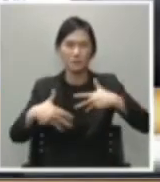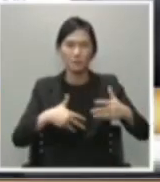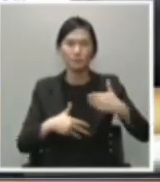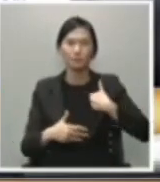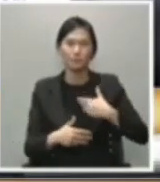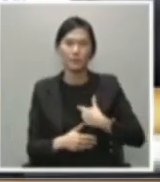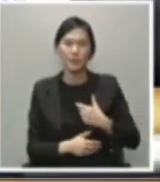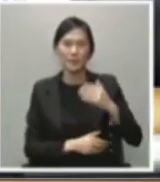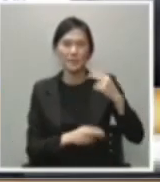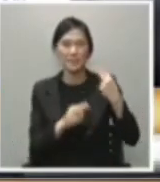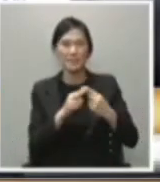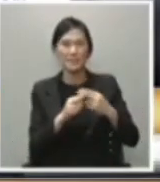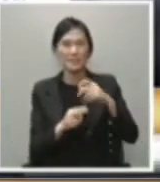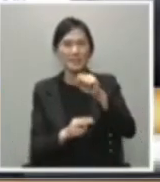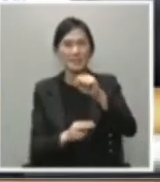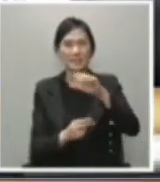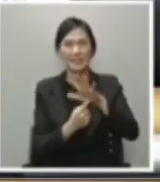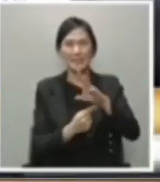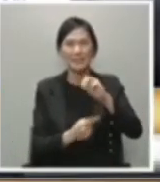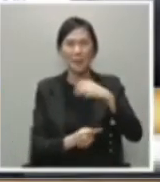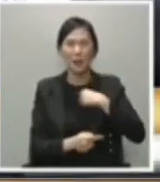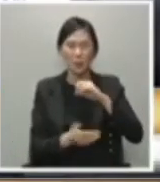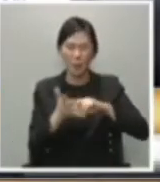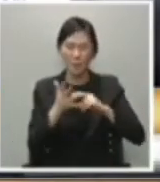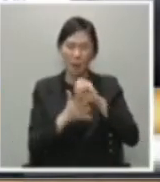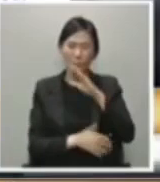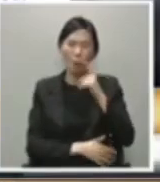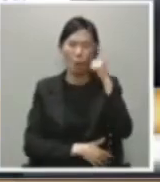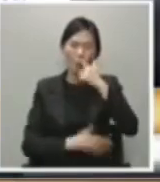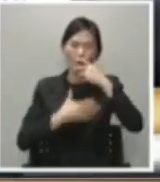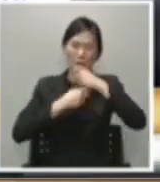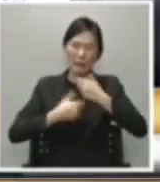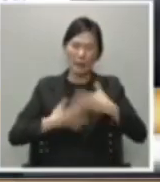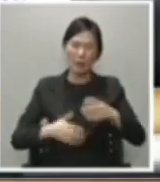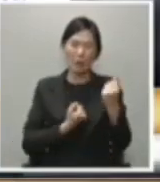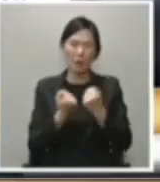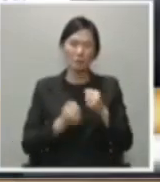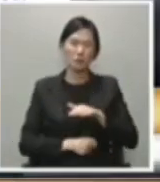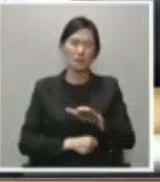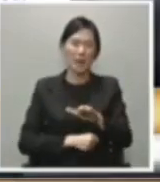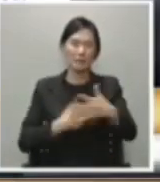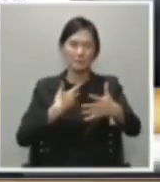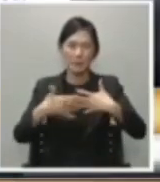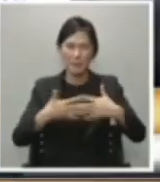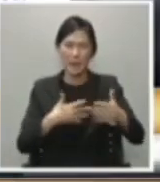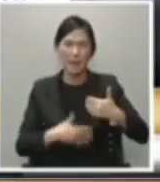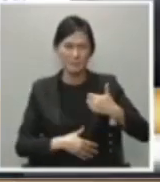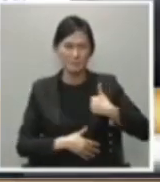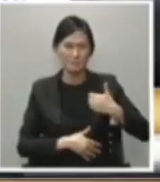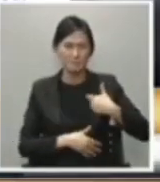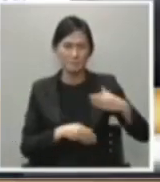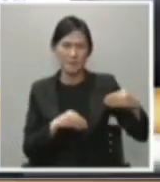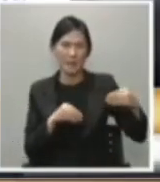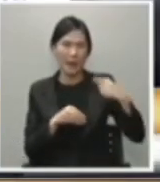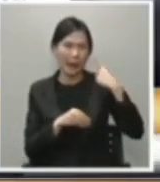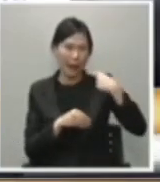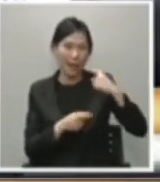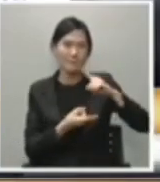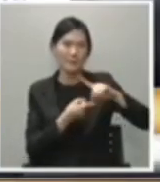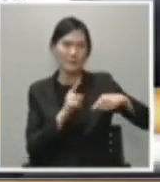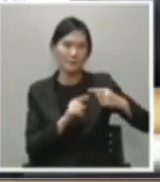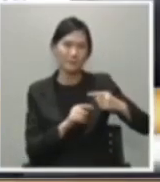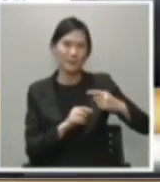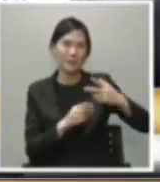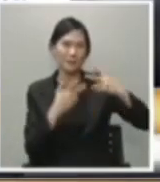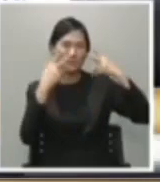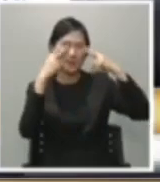ครมาขับรถท่านก็บอกว่าลุงแก่แล้วลุงขับช้านะช้าไม่เป็นไรเพราะมีท่านทักษิณนั่งข้างๆนะครับขับไปได้ไม่ไกลครับ